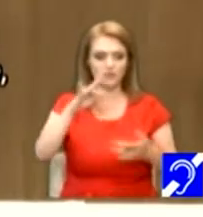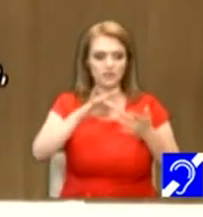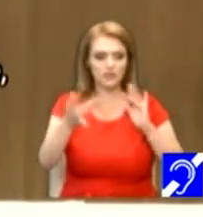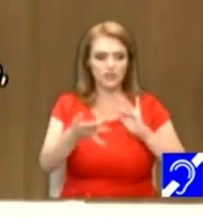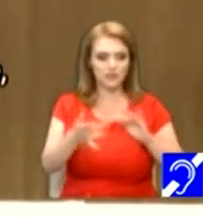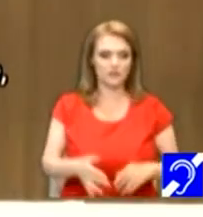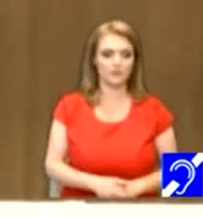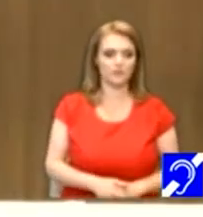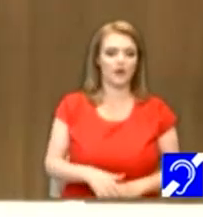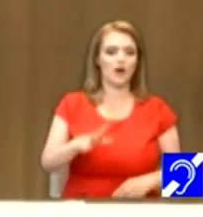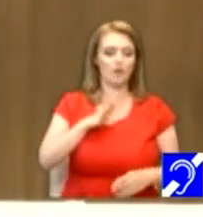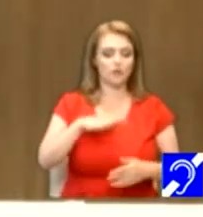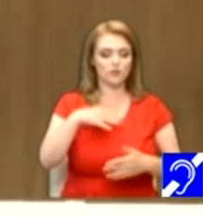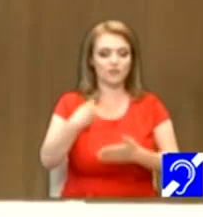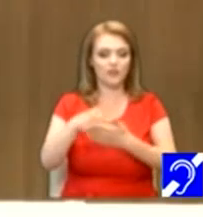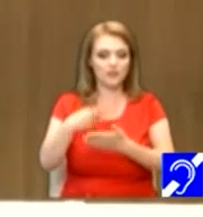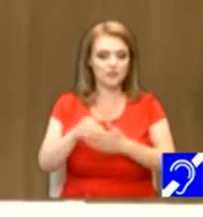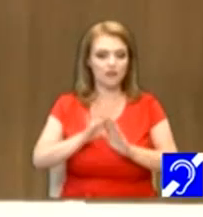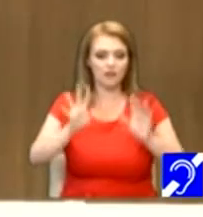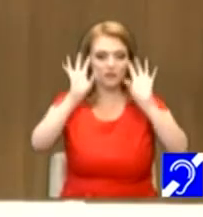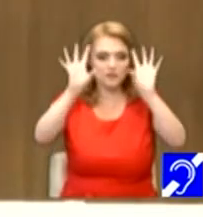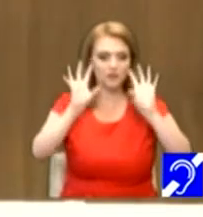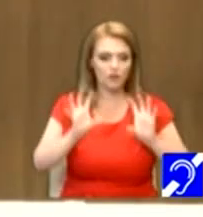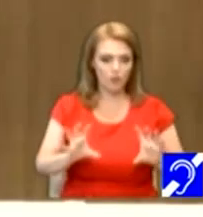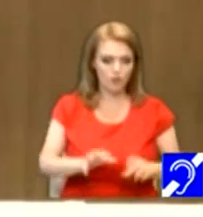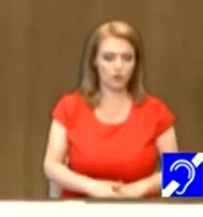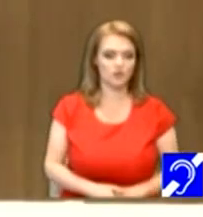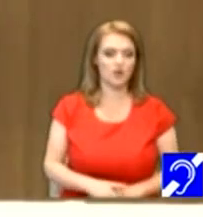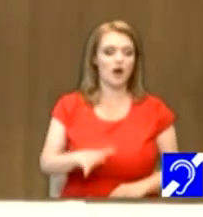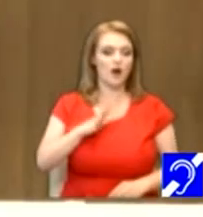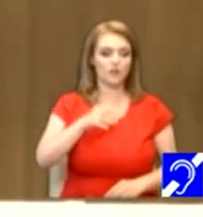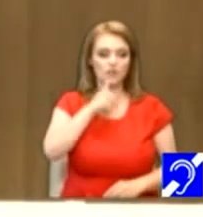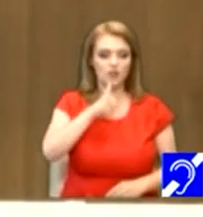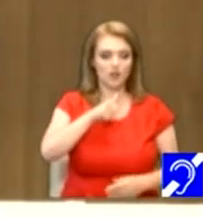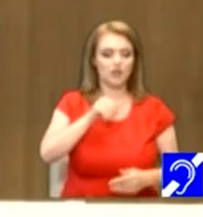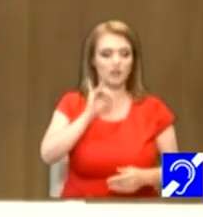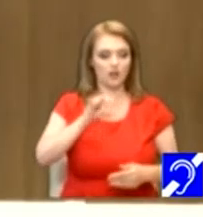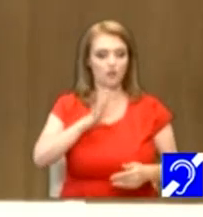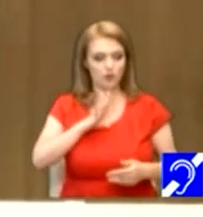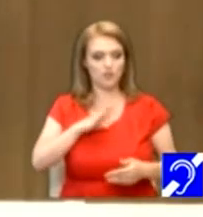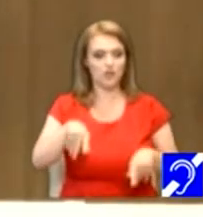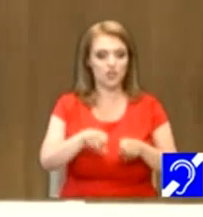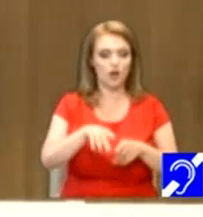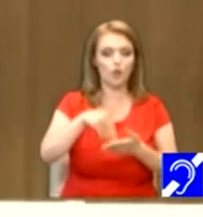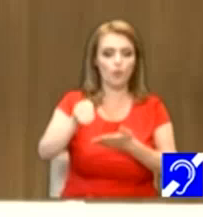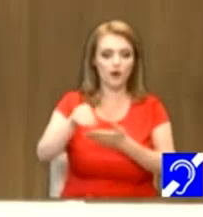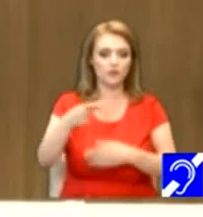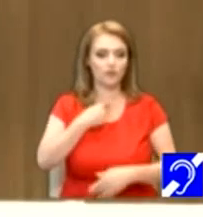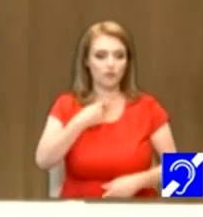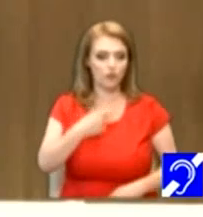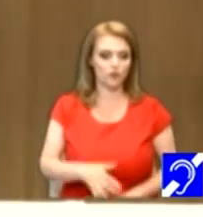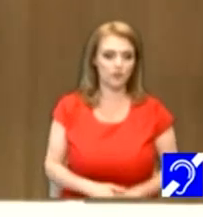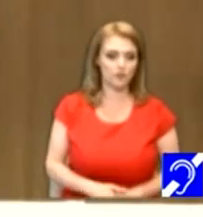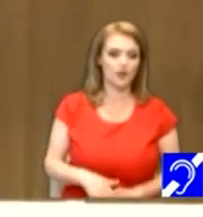campagne électorale, des pratiques d'achat des votes et d'utilisation des ressources publiques à des fins de campagne qui seraient